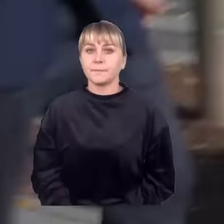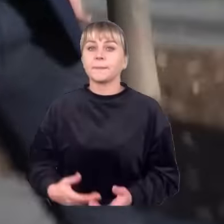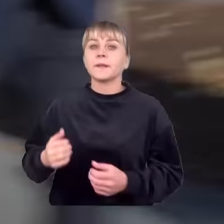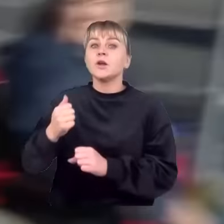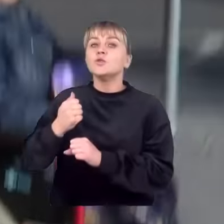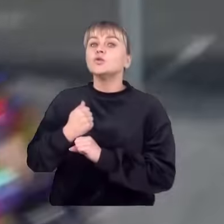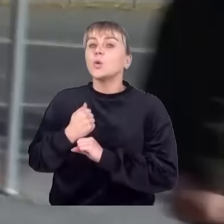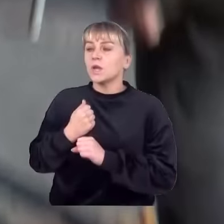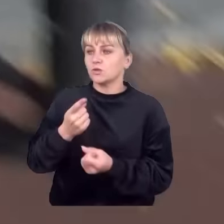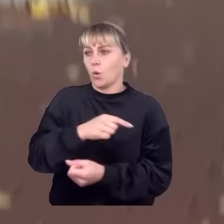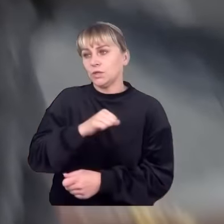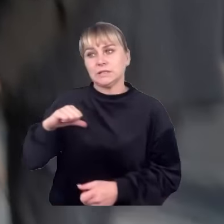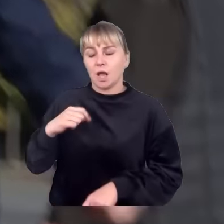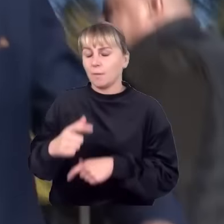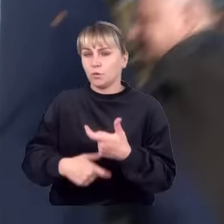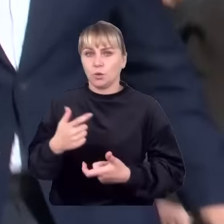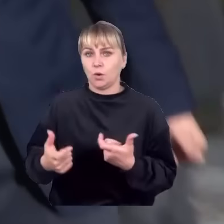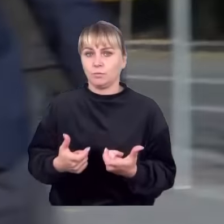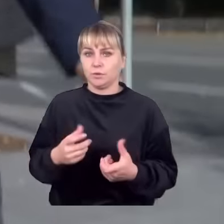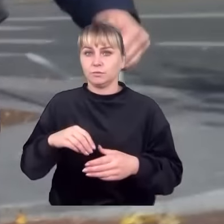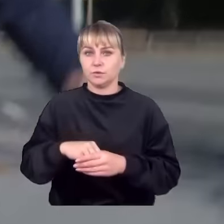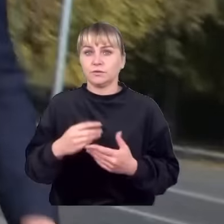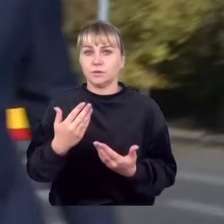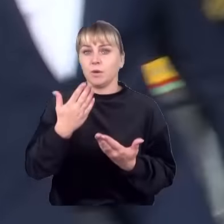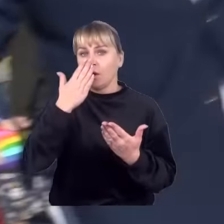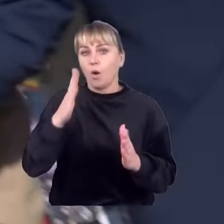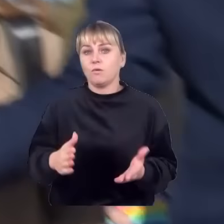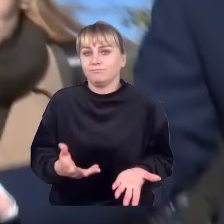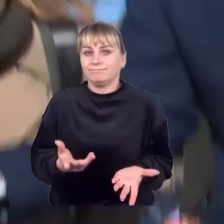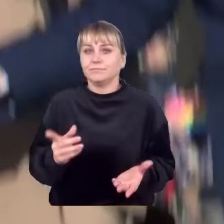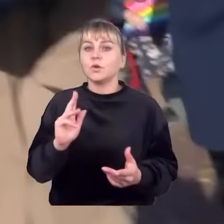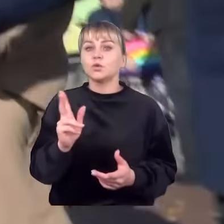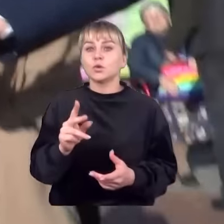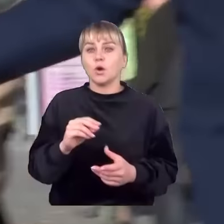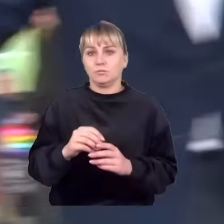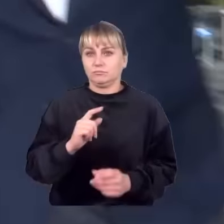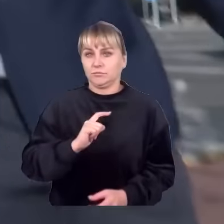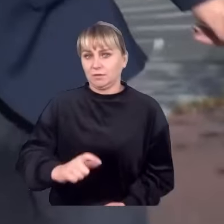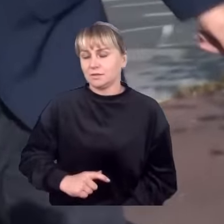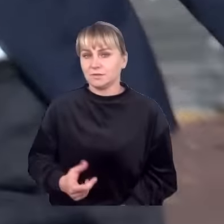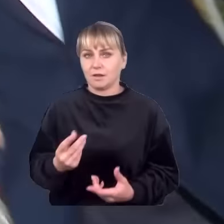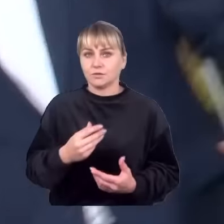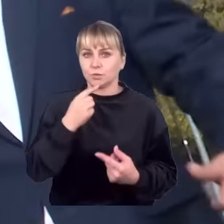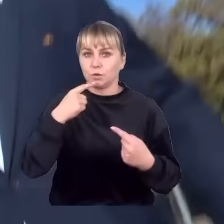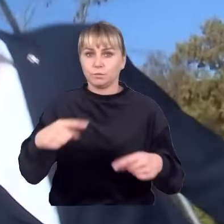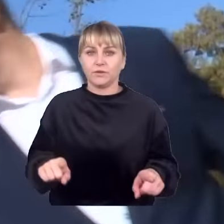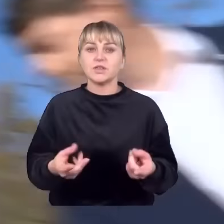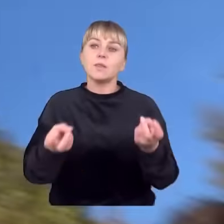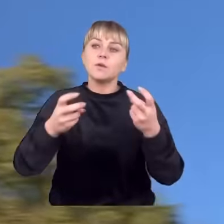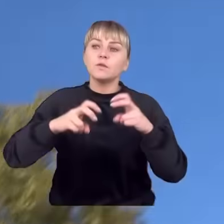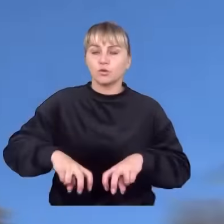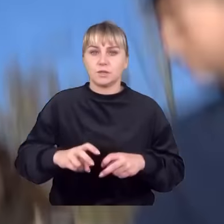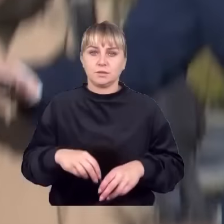sami. Dokładnie, obrazem polskim żołnierzy zajmują się polscy żołnierze. Tworzeniem tego obrazu.